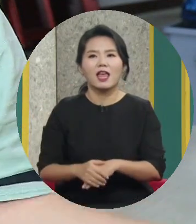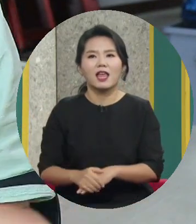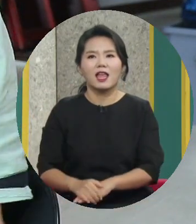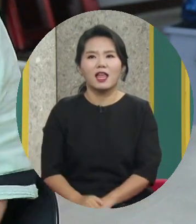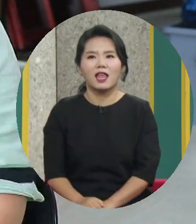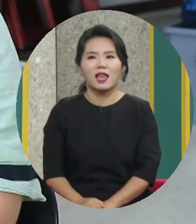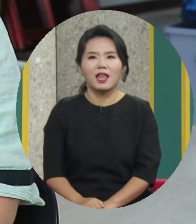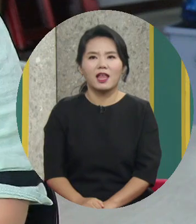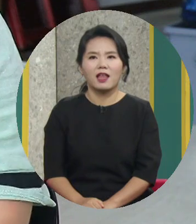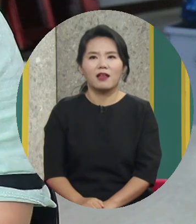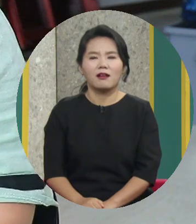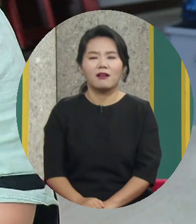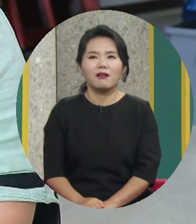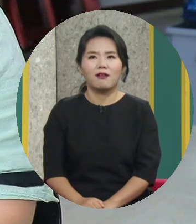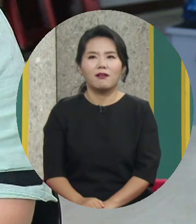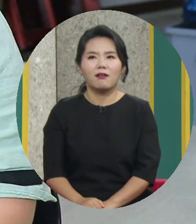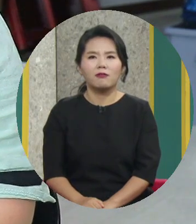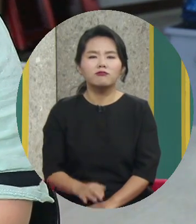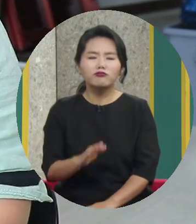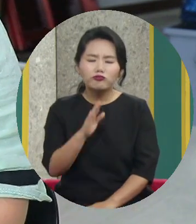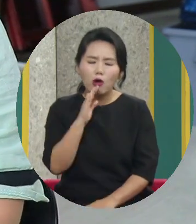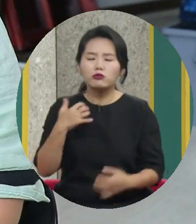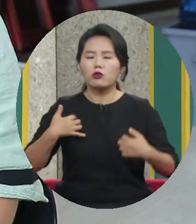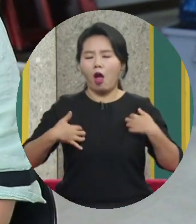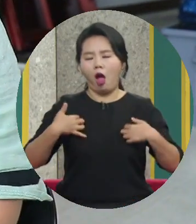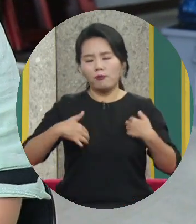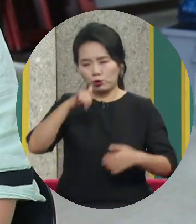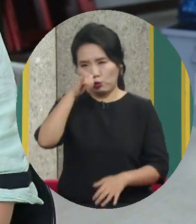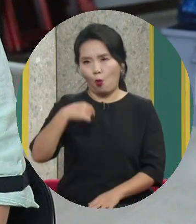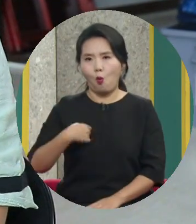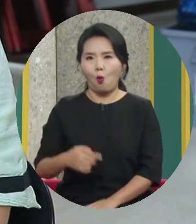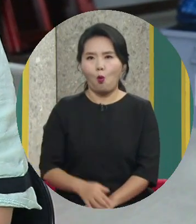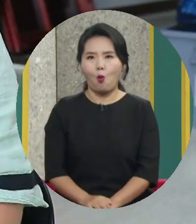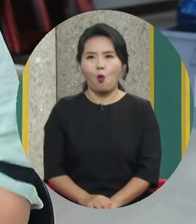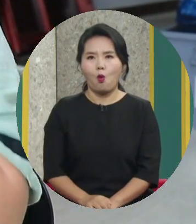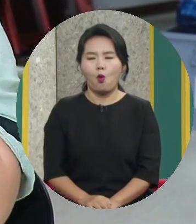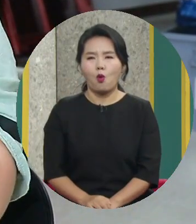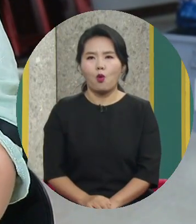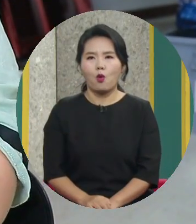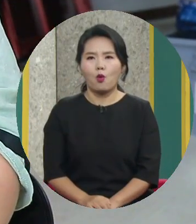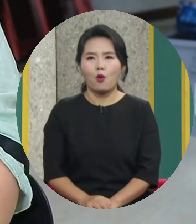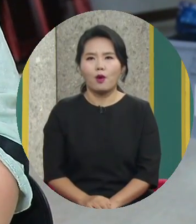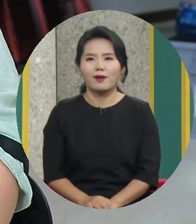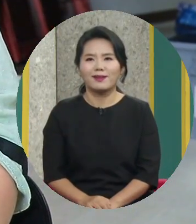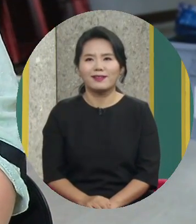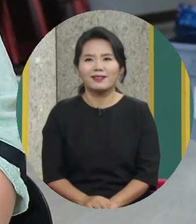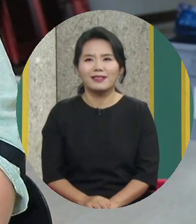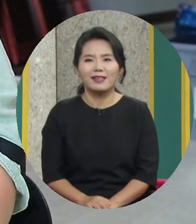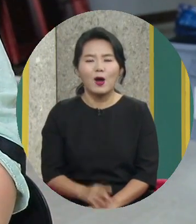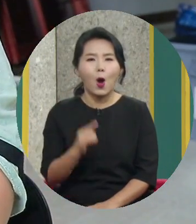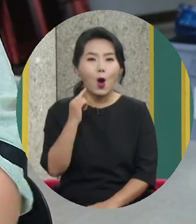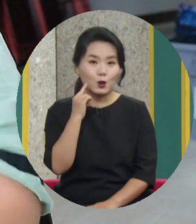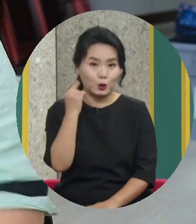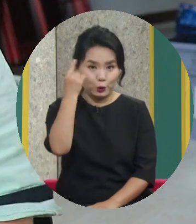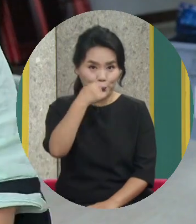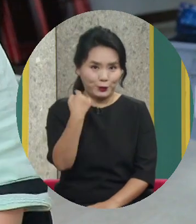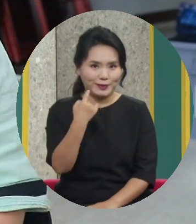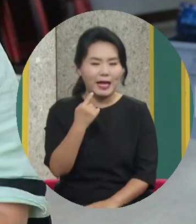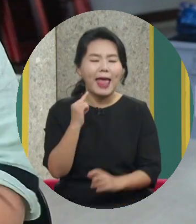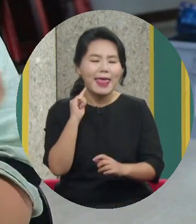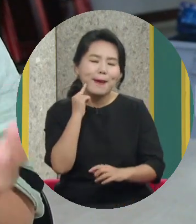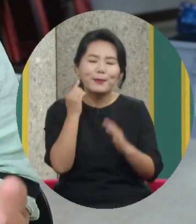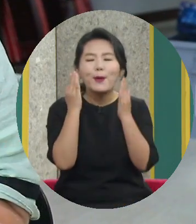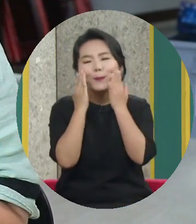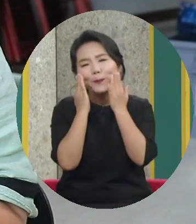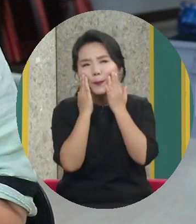완전 재밌었어요. 오, 완전 재밌었어요? 네. 화선도의 얼굴을